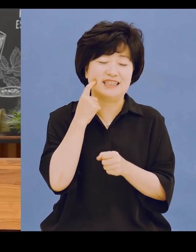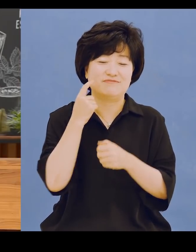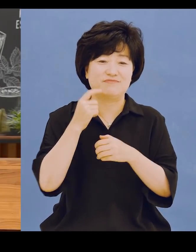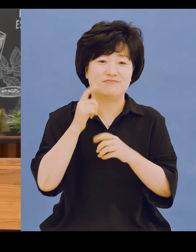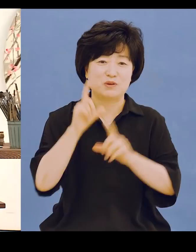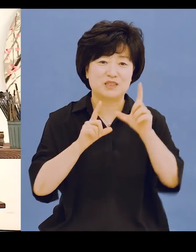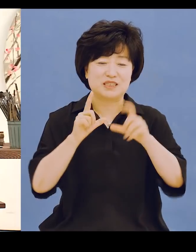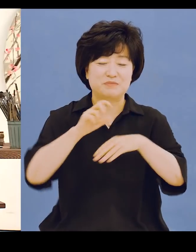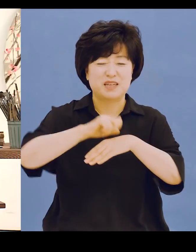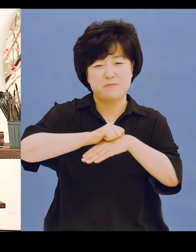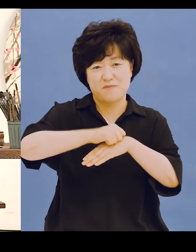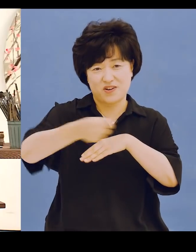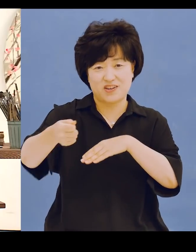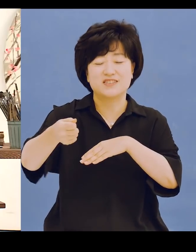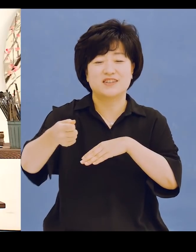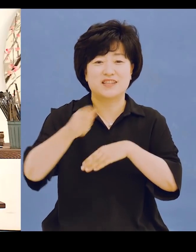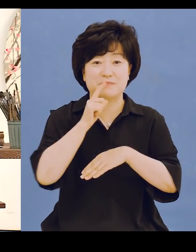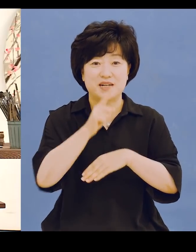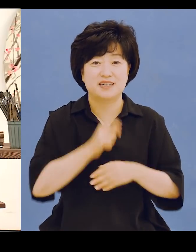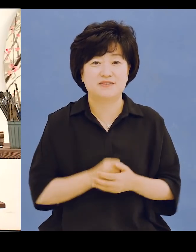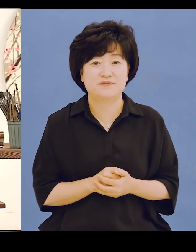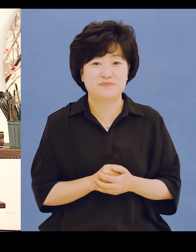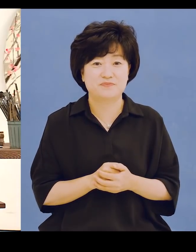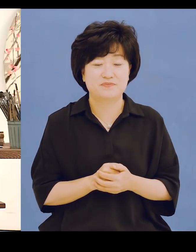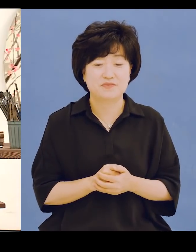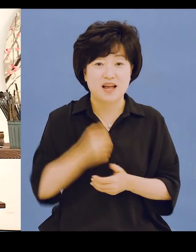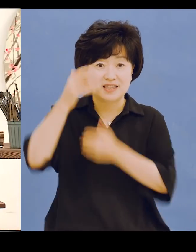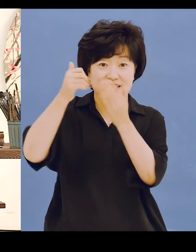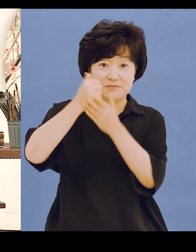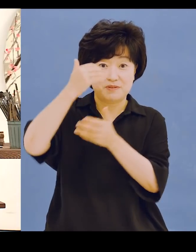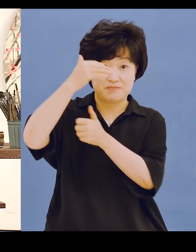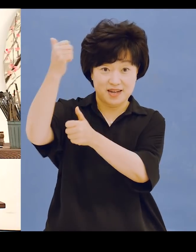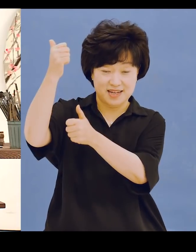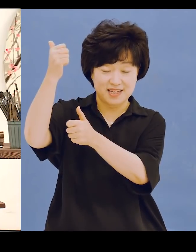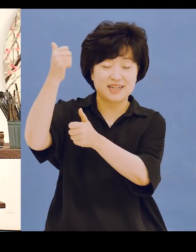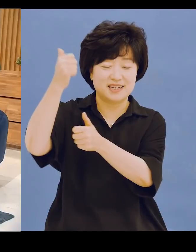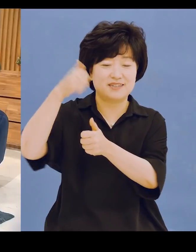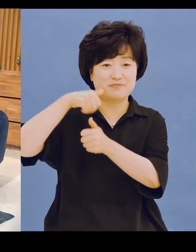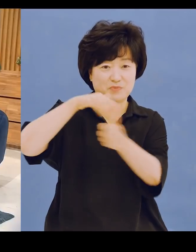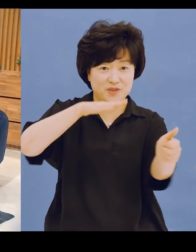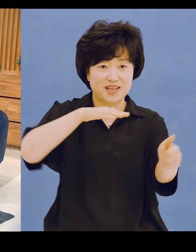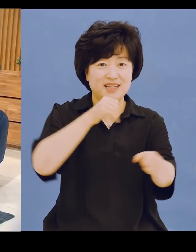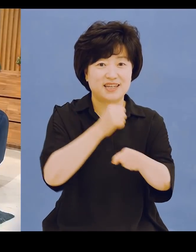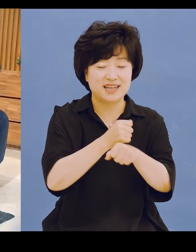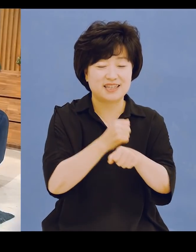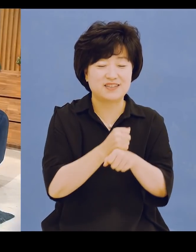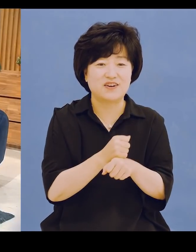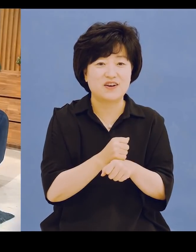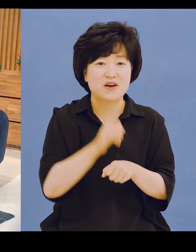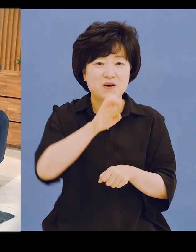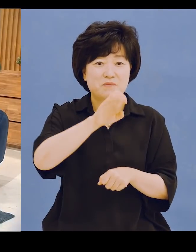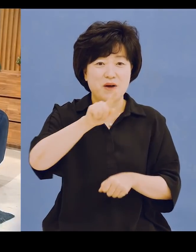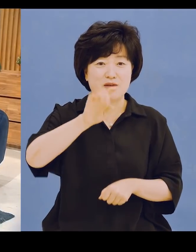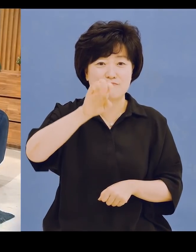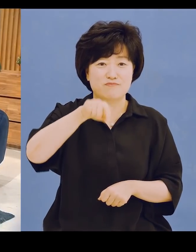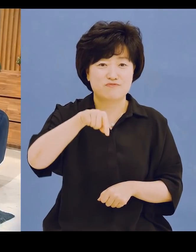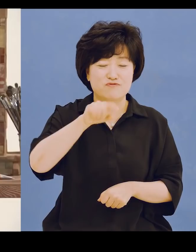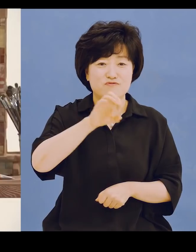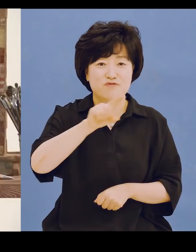분이세요. 네. 네, 하나님의 콜링으로 파푸아뉴기니의 식인 마을에서 복음을 전하시면서요. 식인 마을이요? 네.